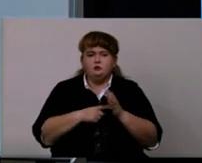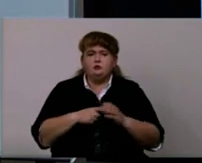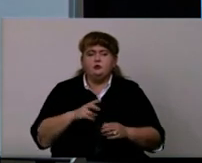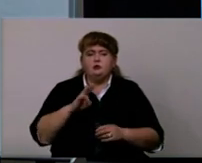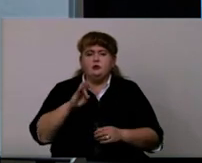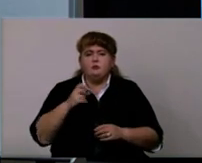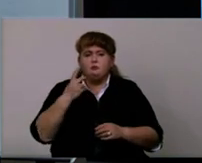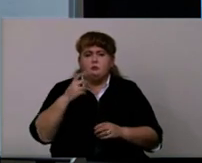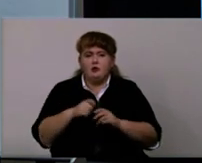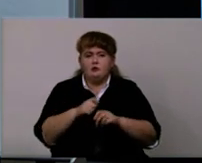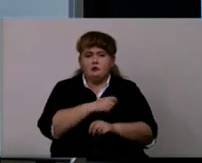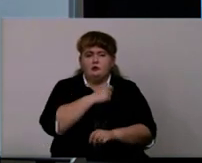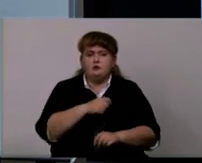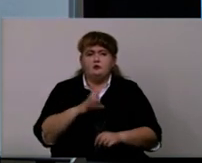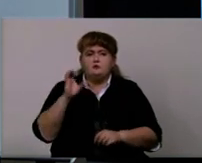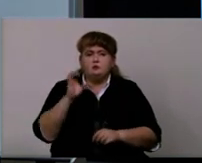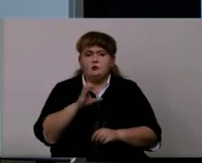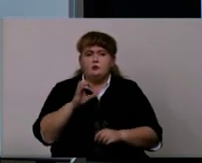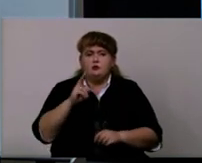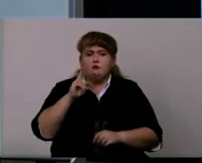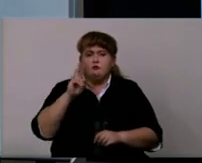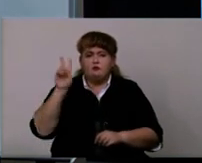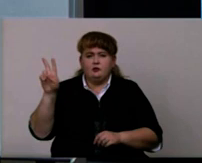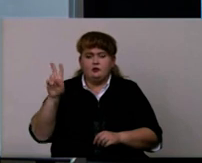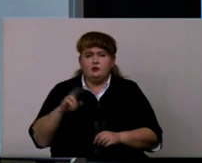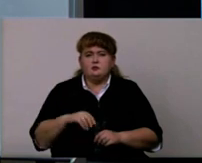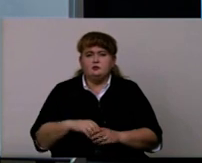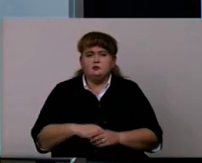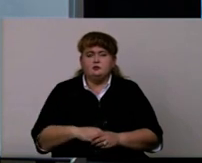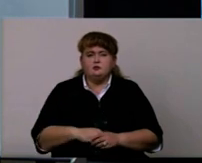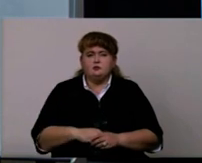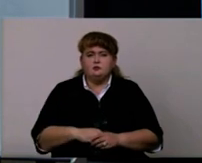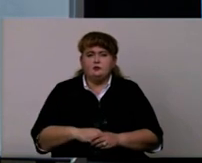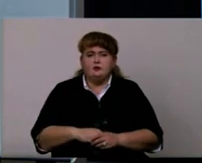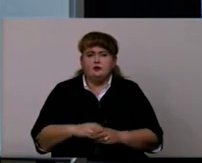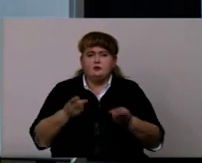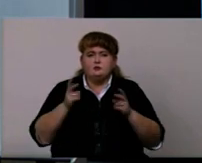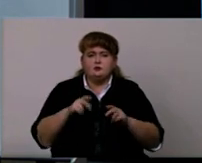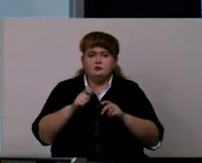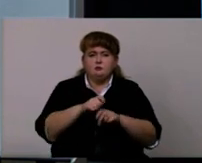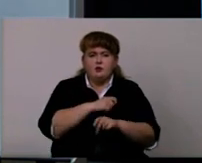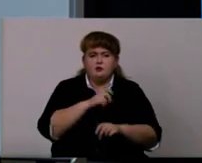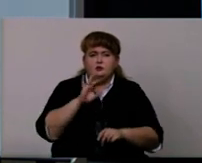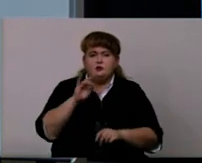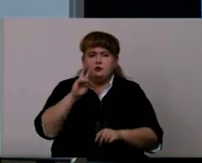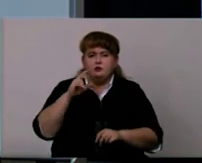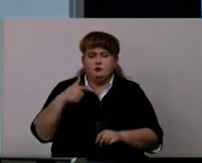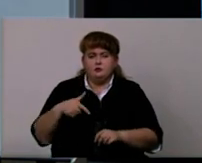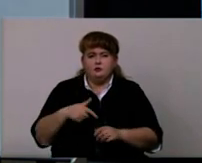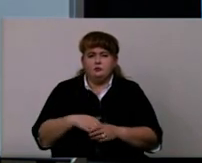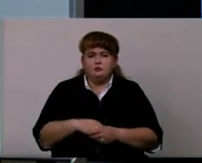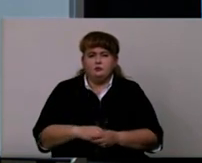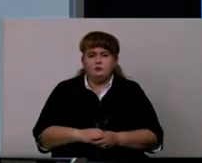метр, секунда в квадрате. Здесь у нас также остался метр и килограмм.